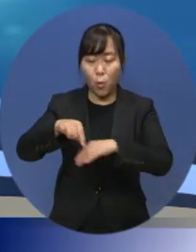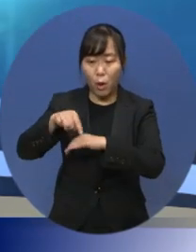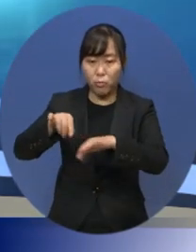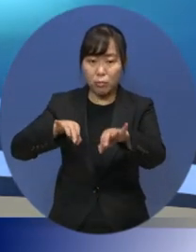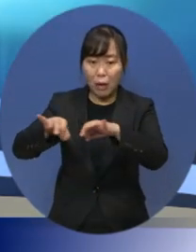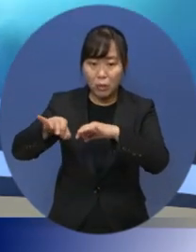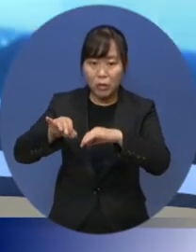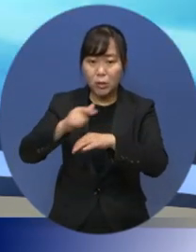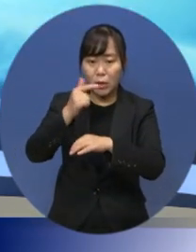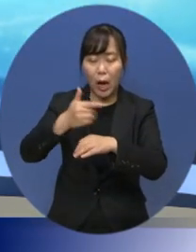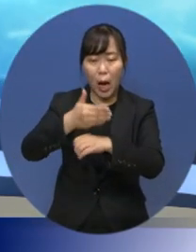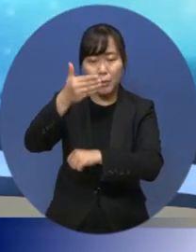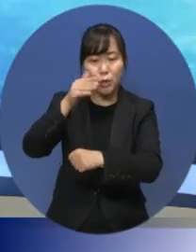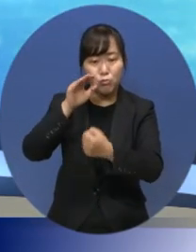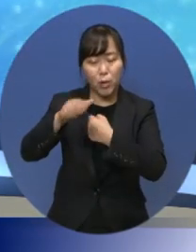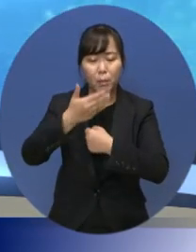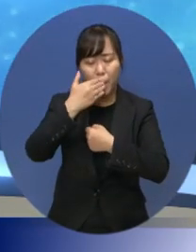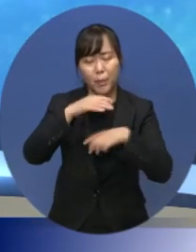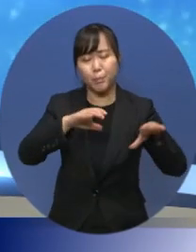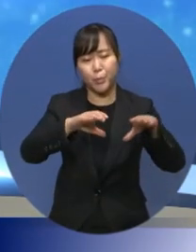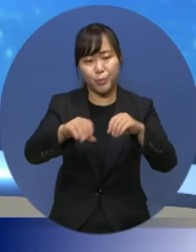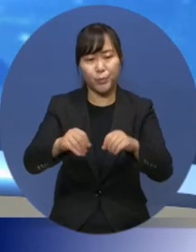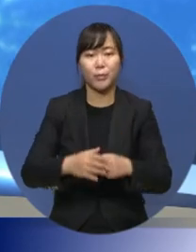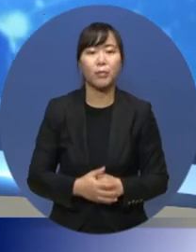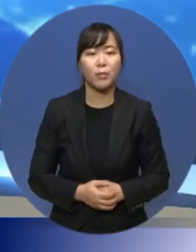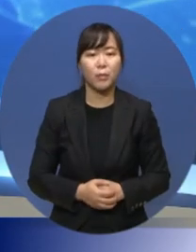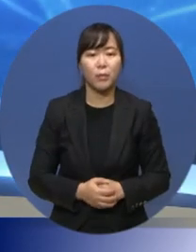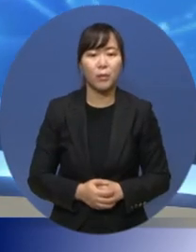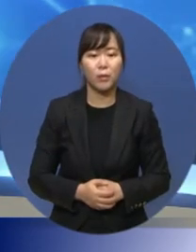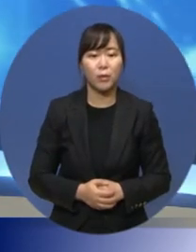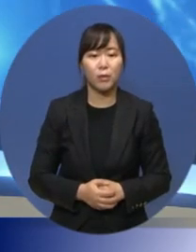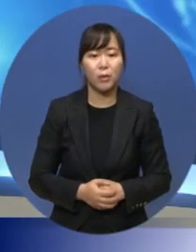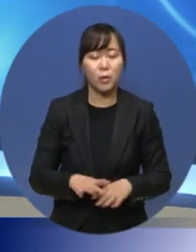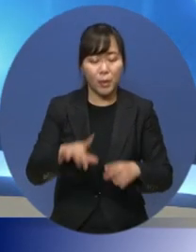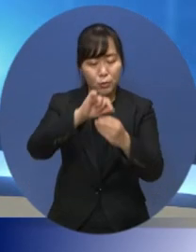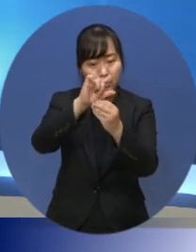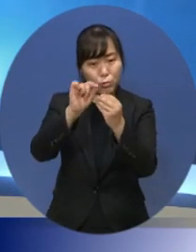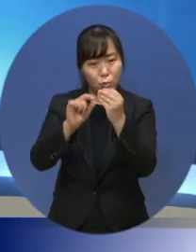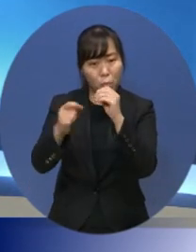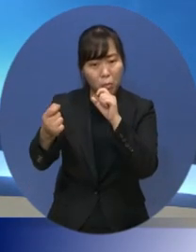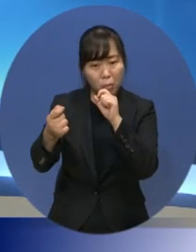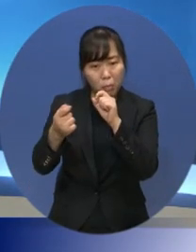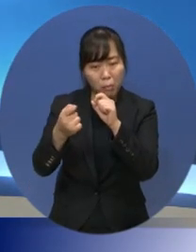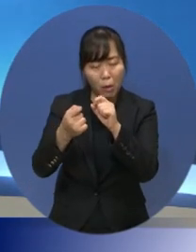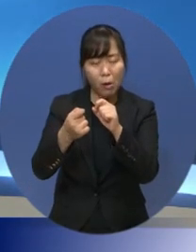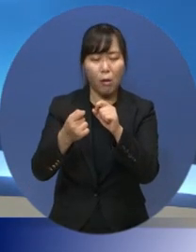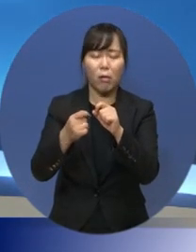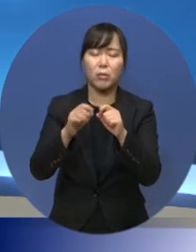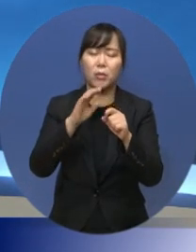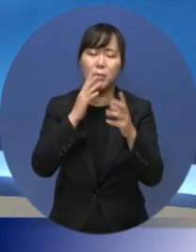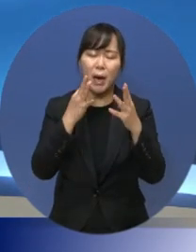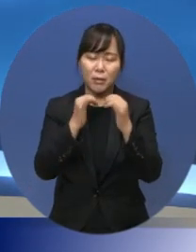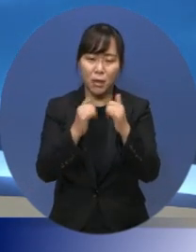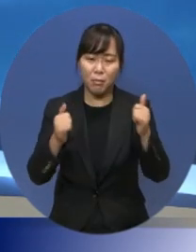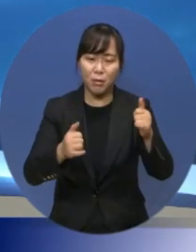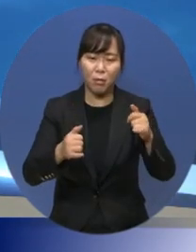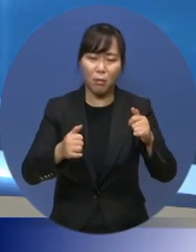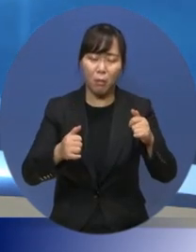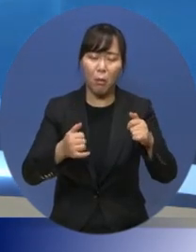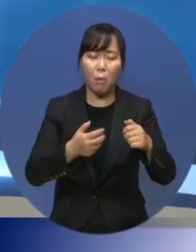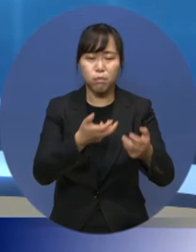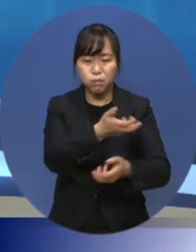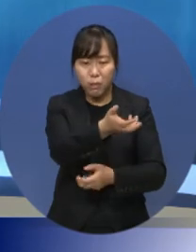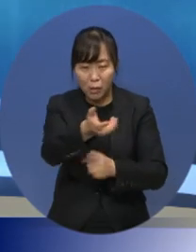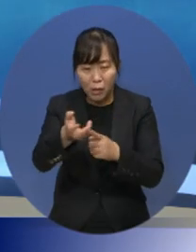저녁 9시 이후 취식이 금지됐는데요. 다가오는 추석 명절 민족 대이동을 앞두고 재확산에